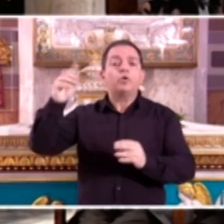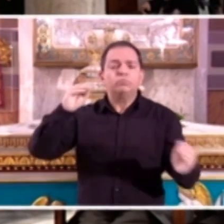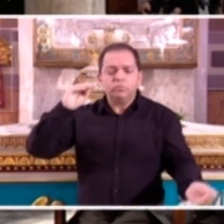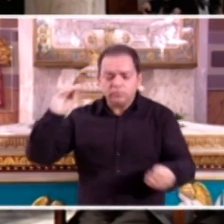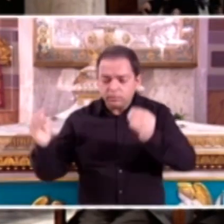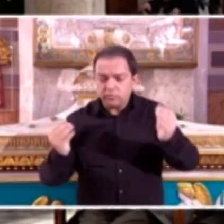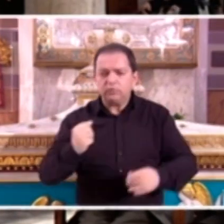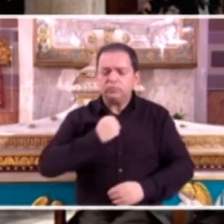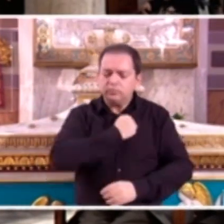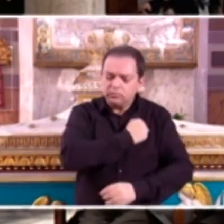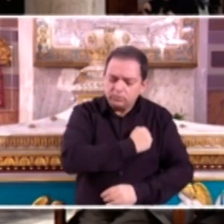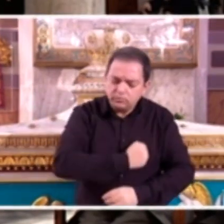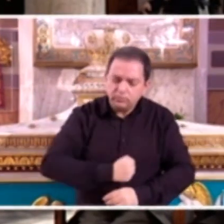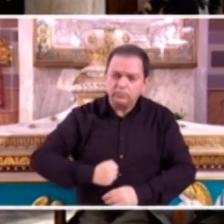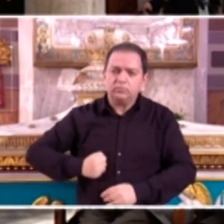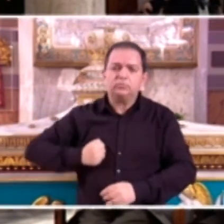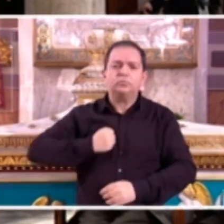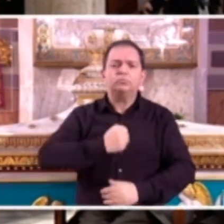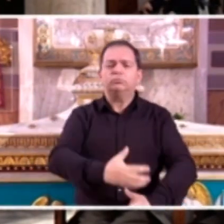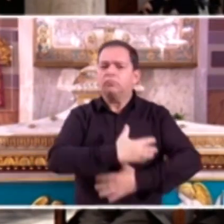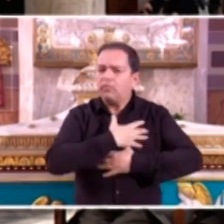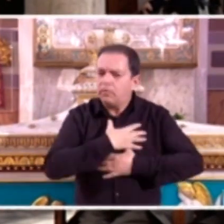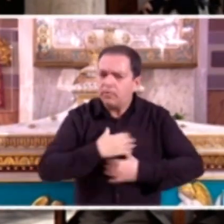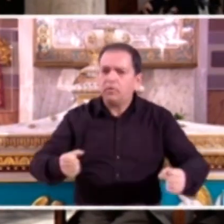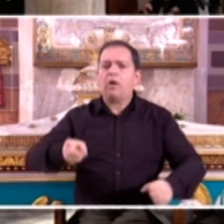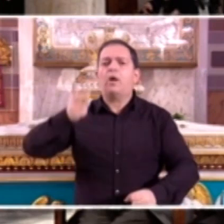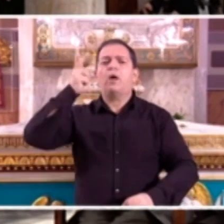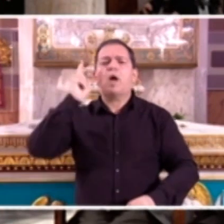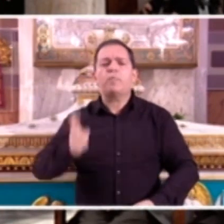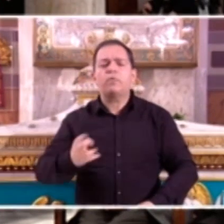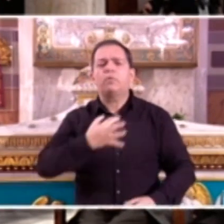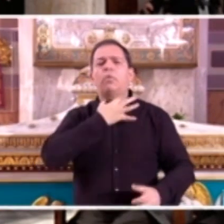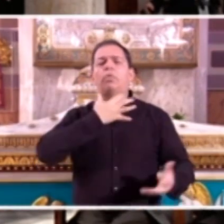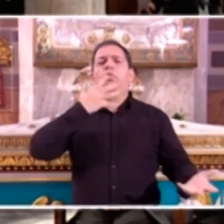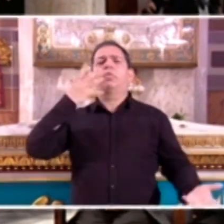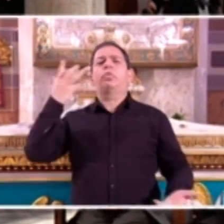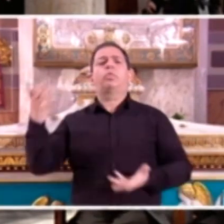από πάσης θλίψεως, οργής κινδύνου και